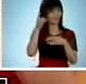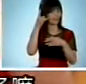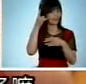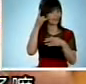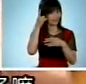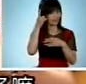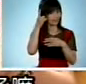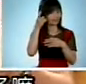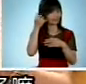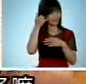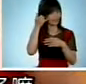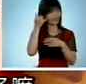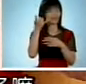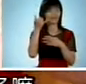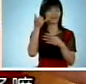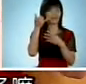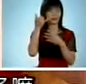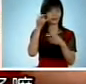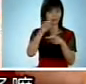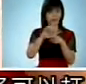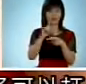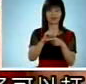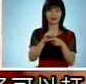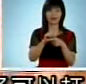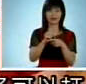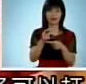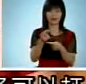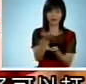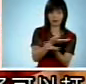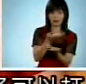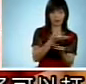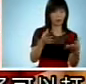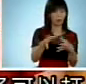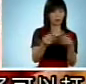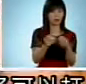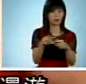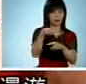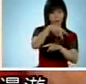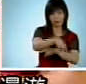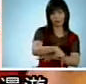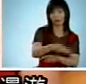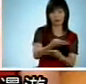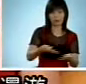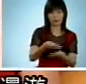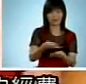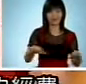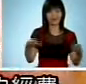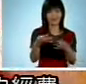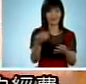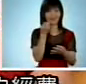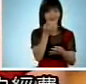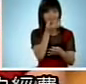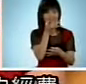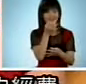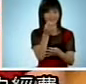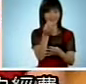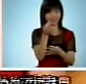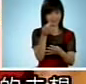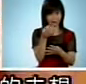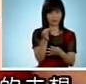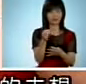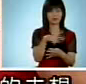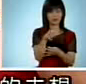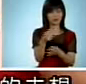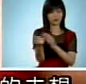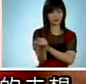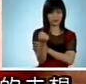可以用不用跨网了嘛，就是网内这样子、可以打，又不用跨国漫游哈，也节省他们的经费。